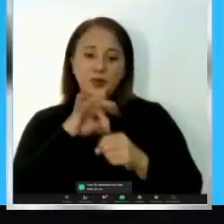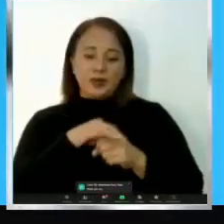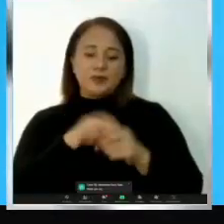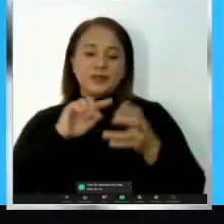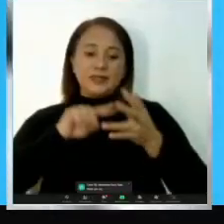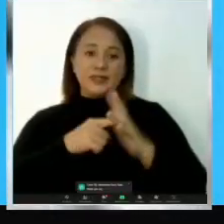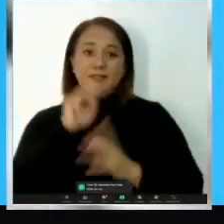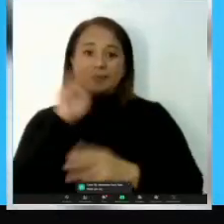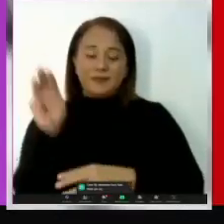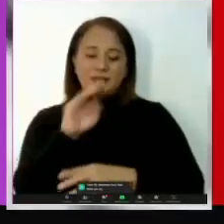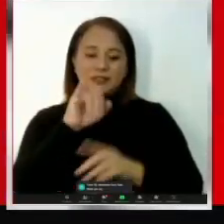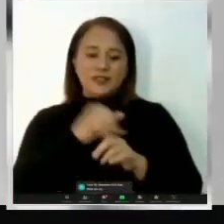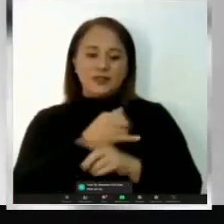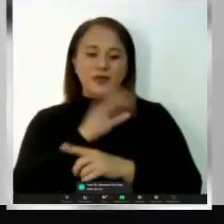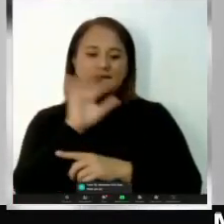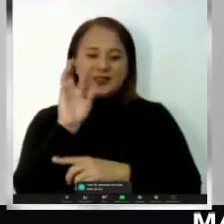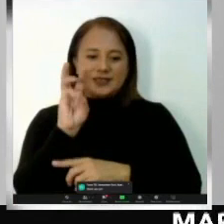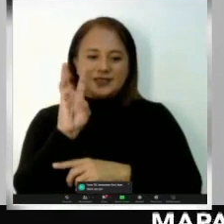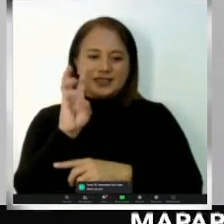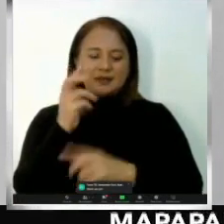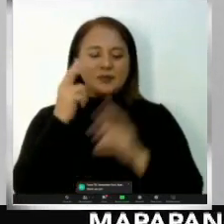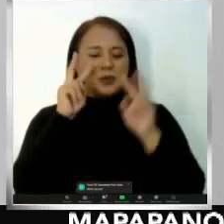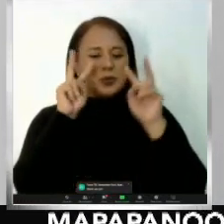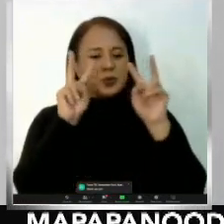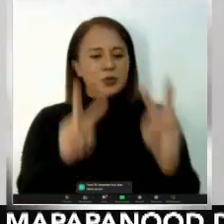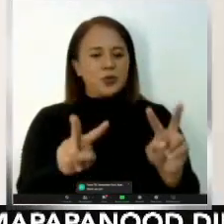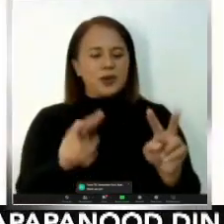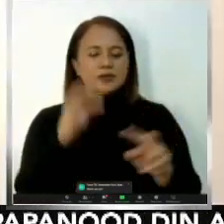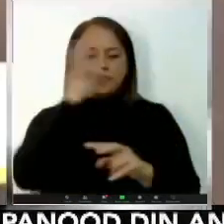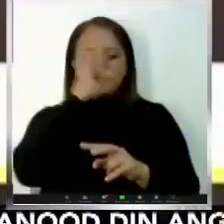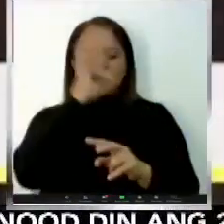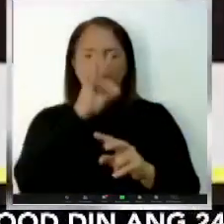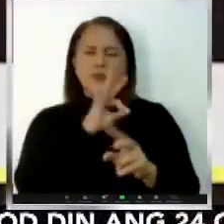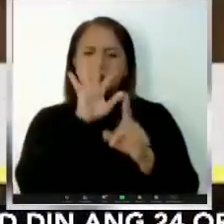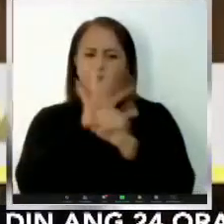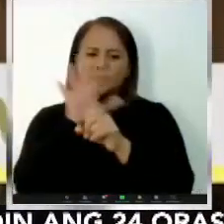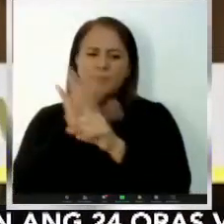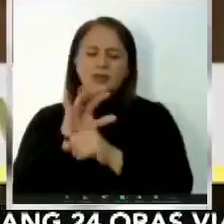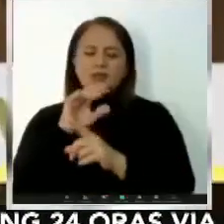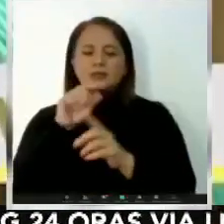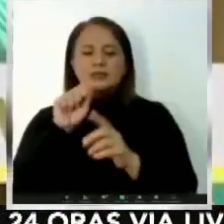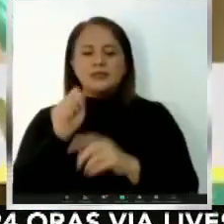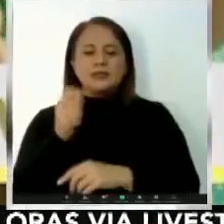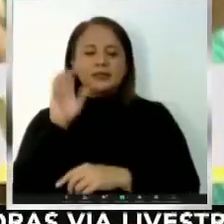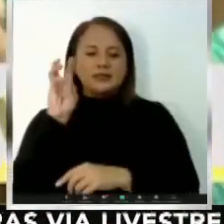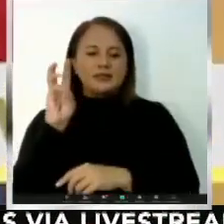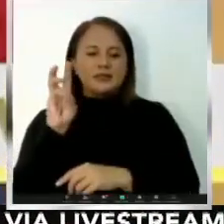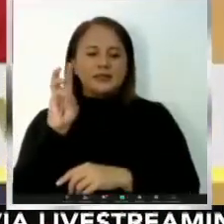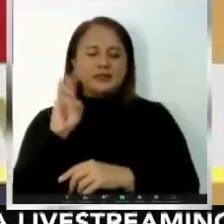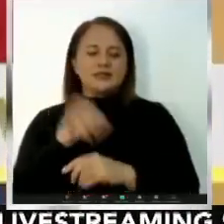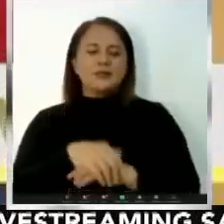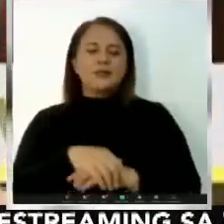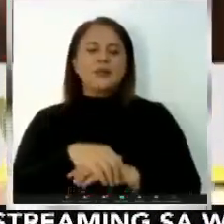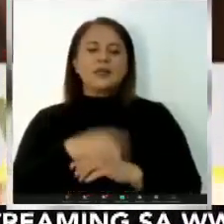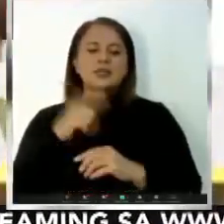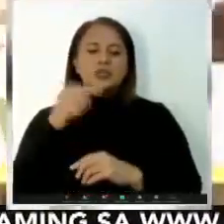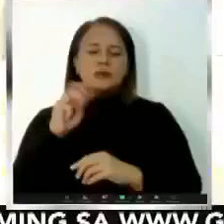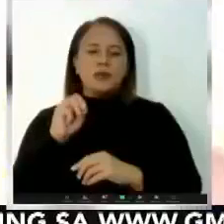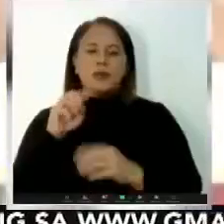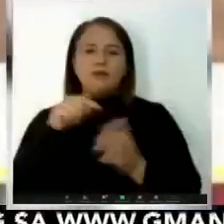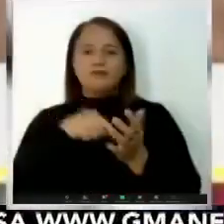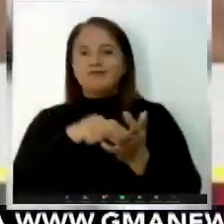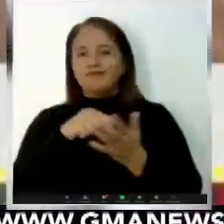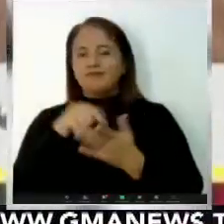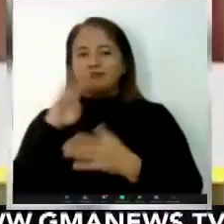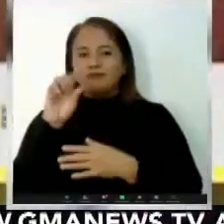January 16, mapapanood nyo na ang Pinoy Hits sa Channel 6 sa inyong GMA Afforda Box at GMA Now. Kabilang dyan ang mga